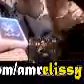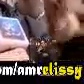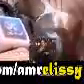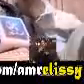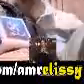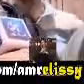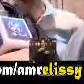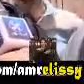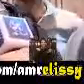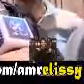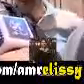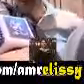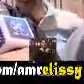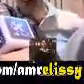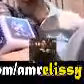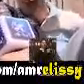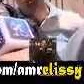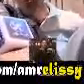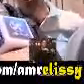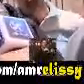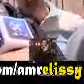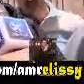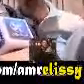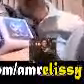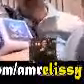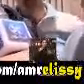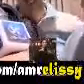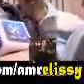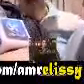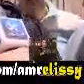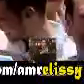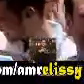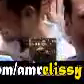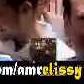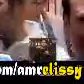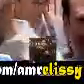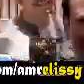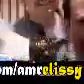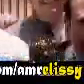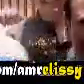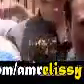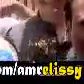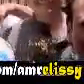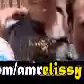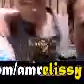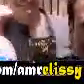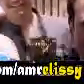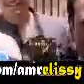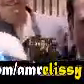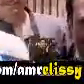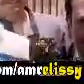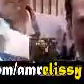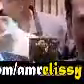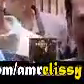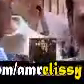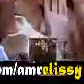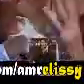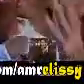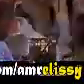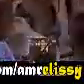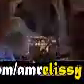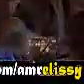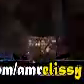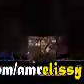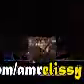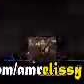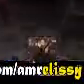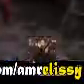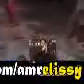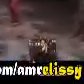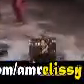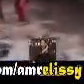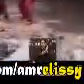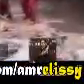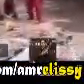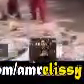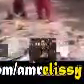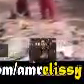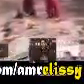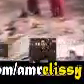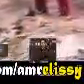بتاع الطوابين، ولا بيدوناش عيش، بيقولوا لنا مش روح. بقول حسبنا الله ونعم الوكيل في اللي يظلم.